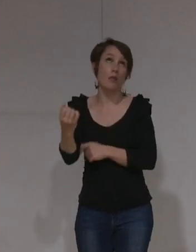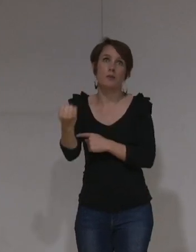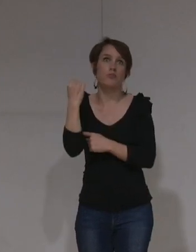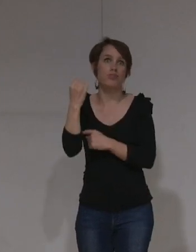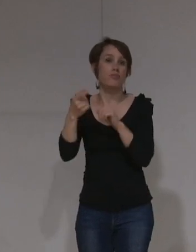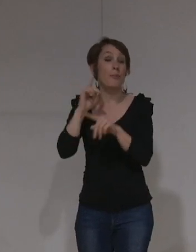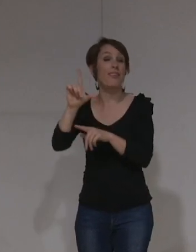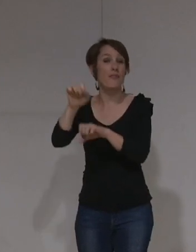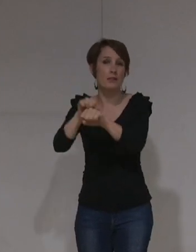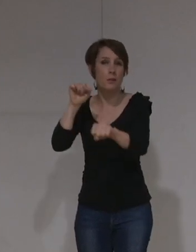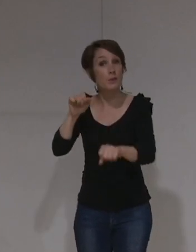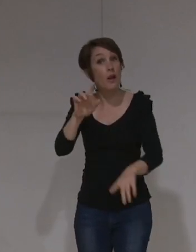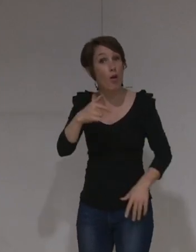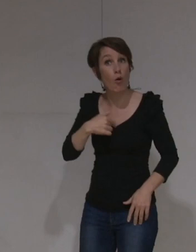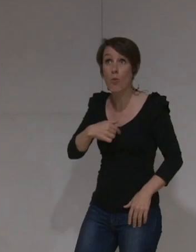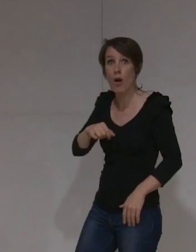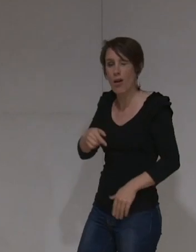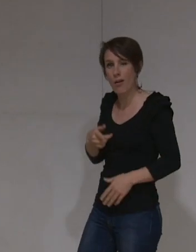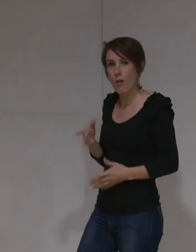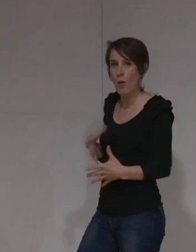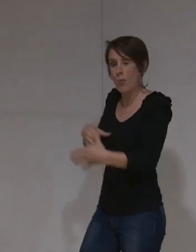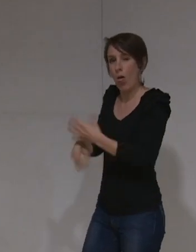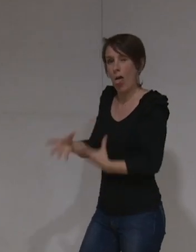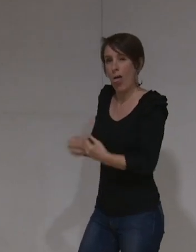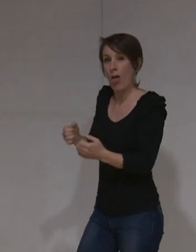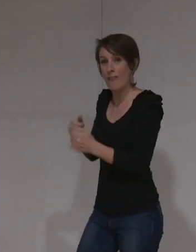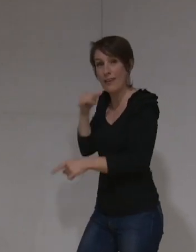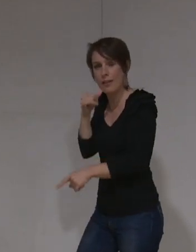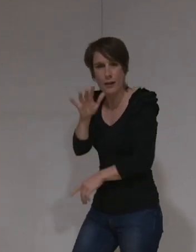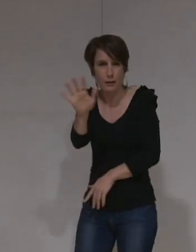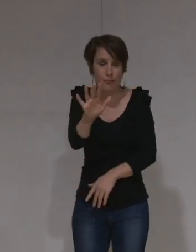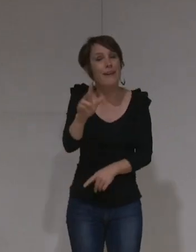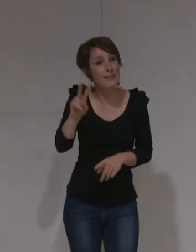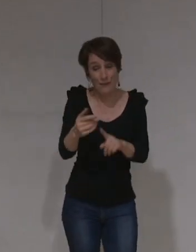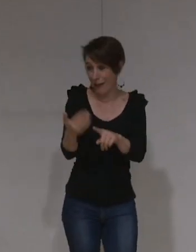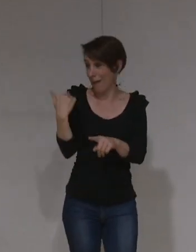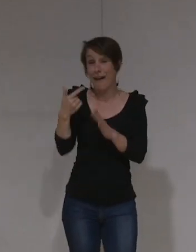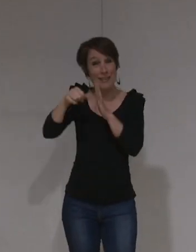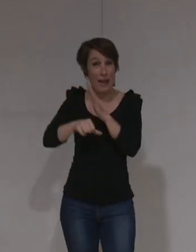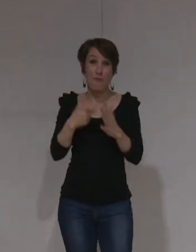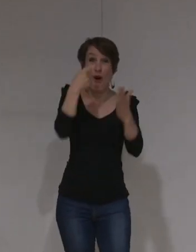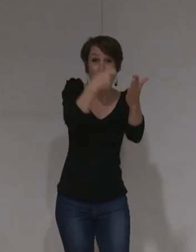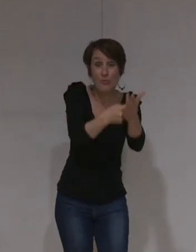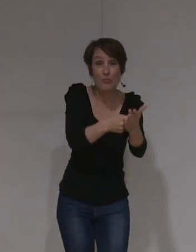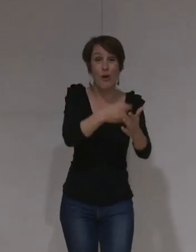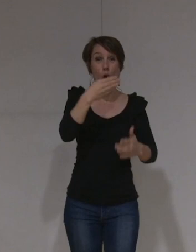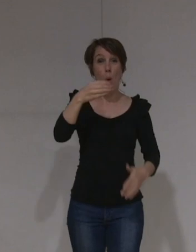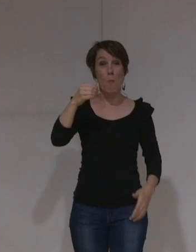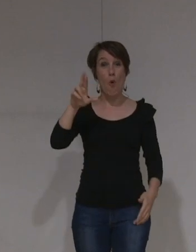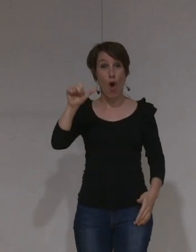italienne puisque j'avais présenté il y a un mois morandy on a eu cette grande exposition pénon au musée